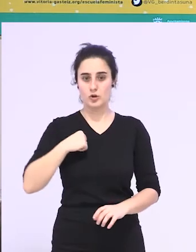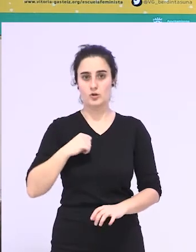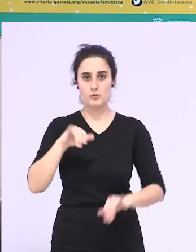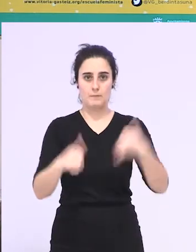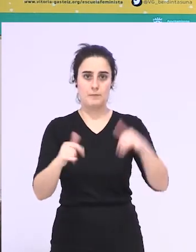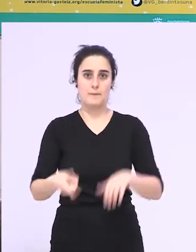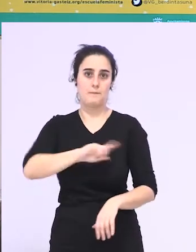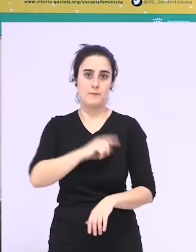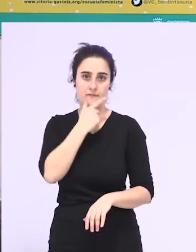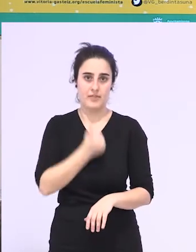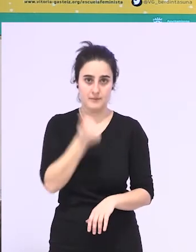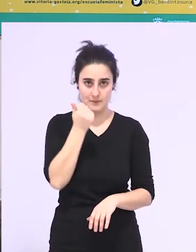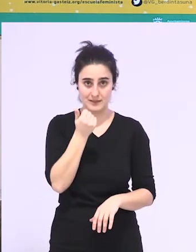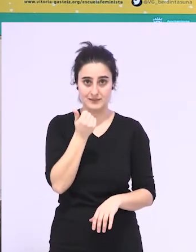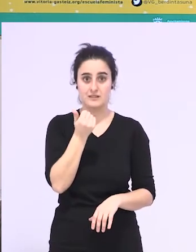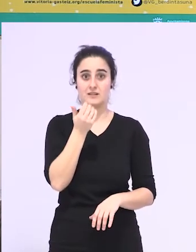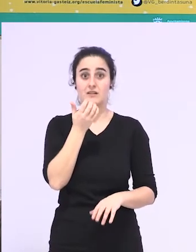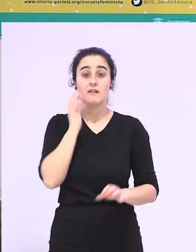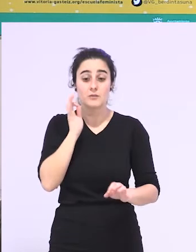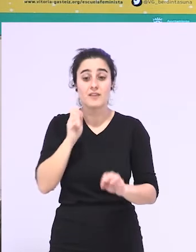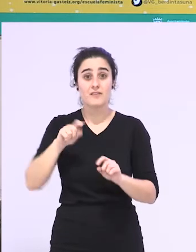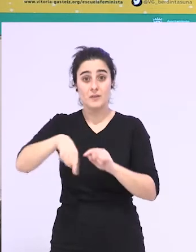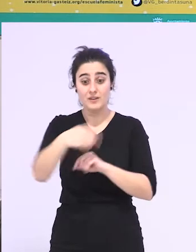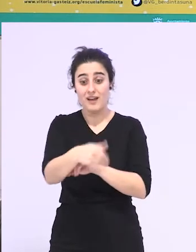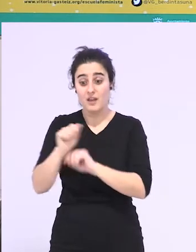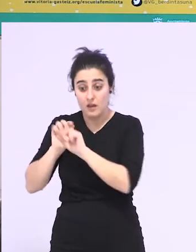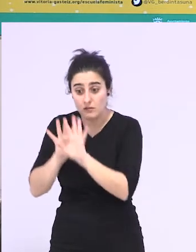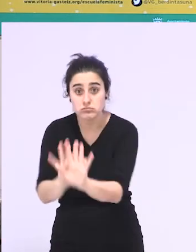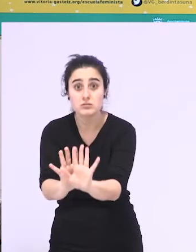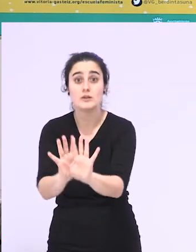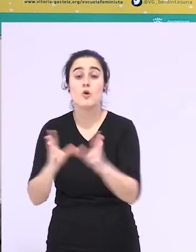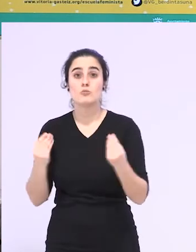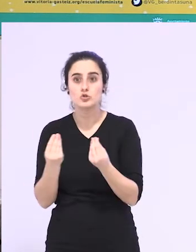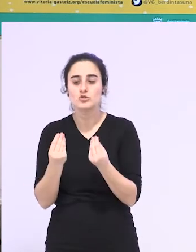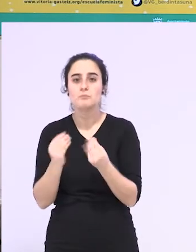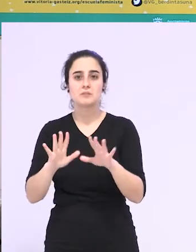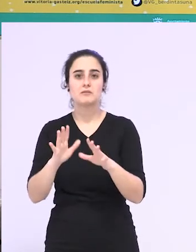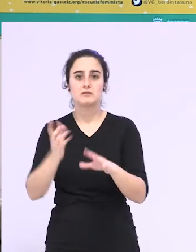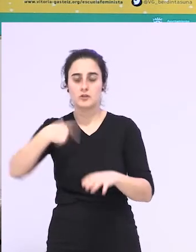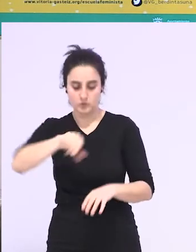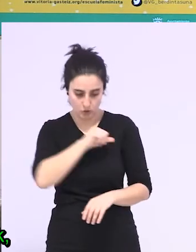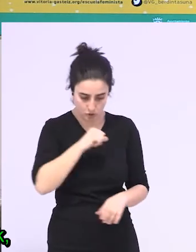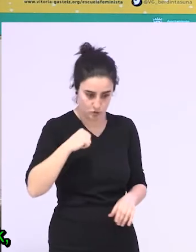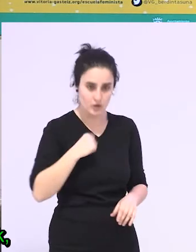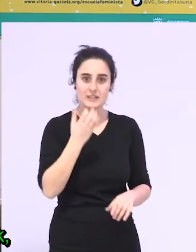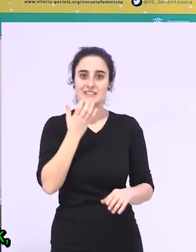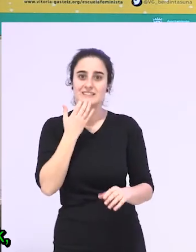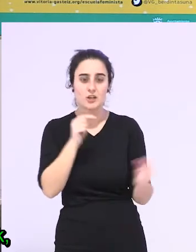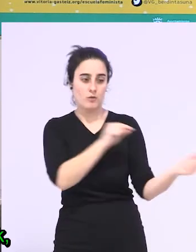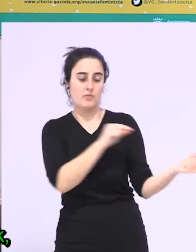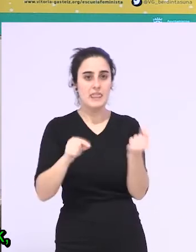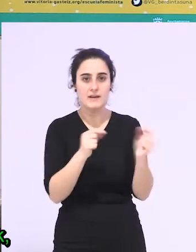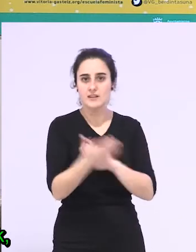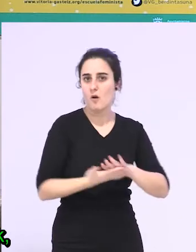naiz eta oso mobilizazio masiboak izan, bakarri gaude espaldin badegu demora hartzen, eskatzen ari garen hori kontrastatzeko. Ez dut esaten